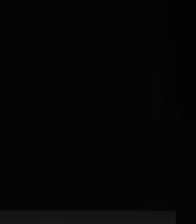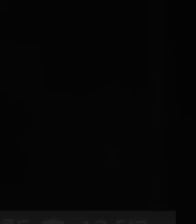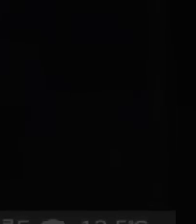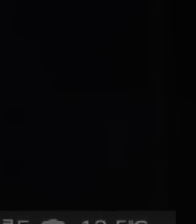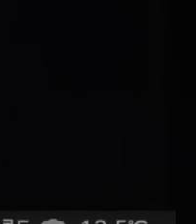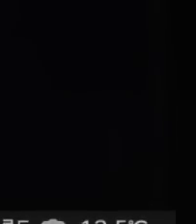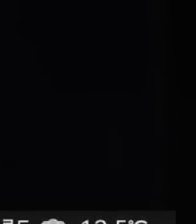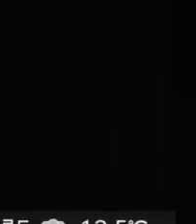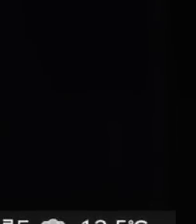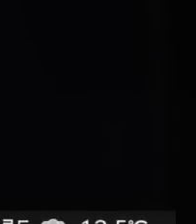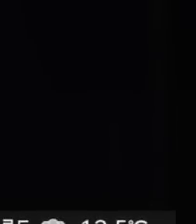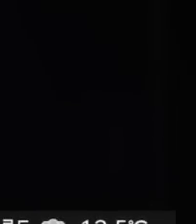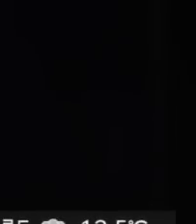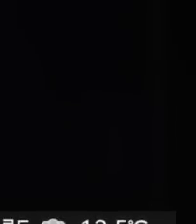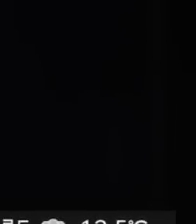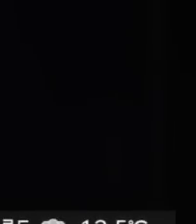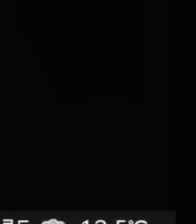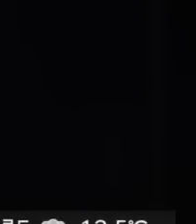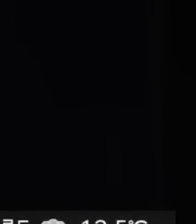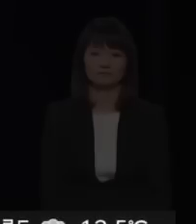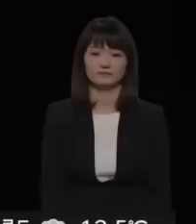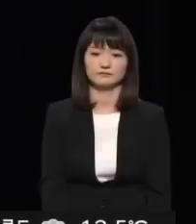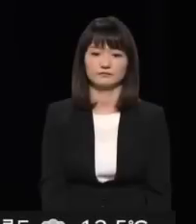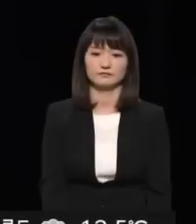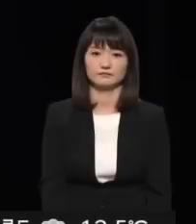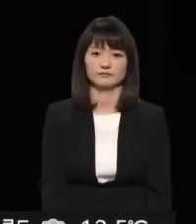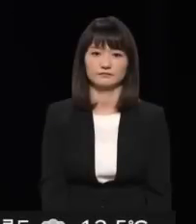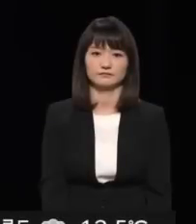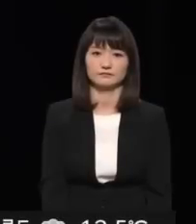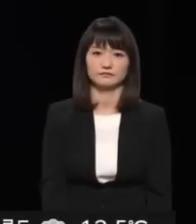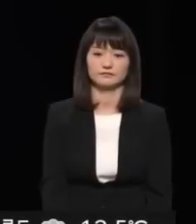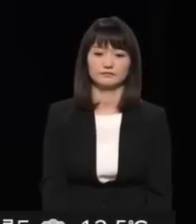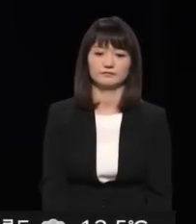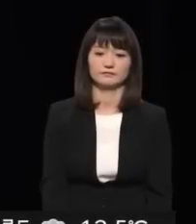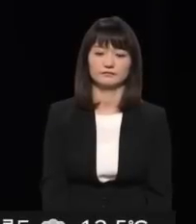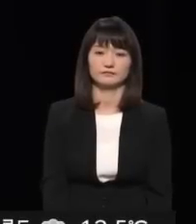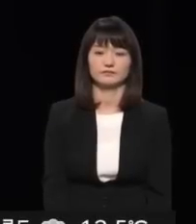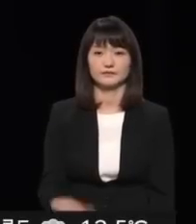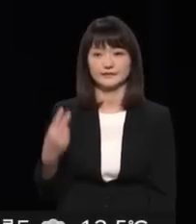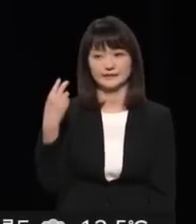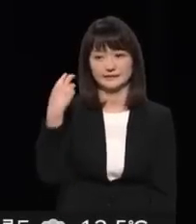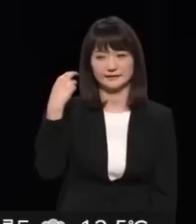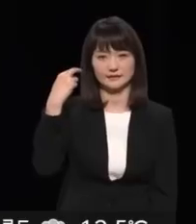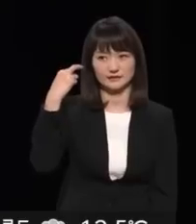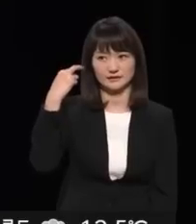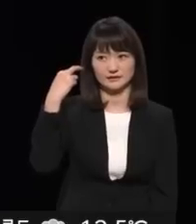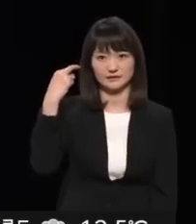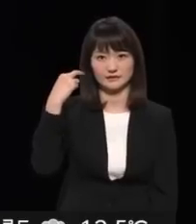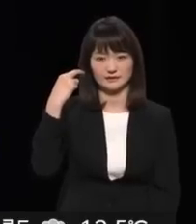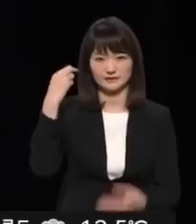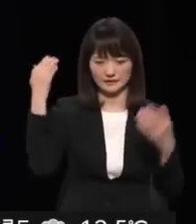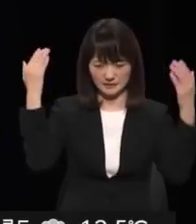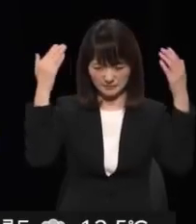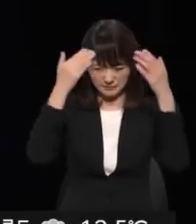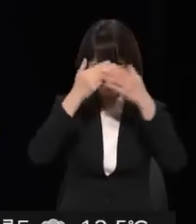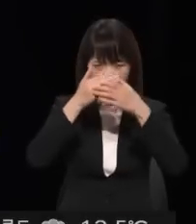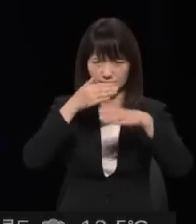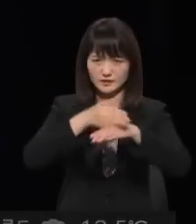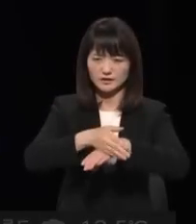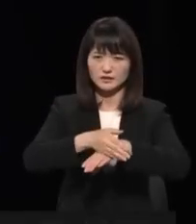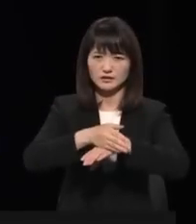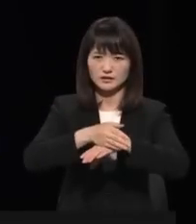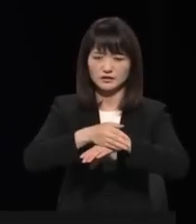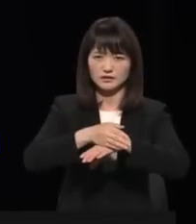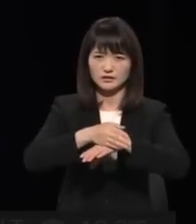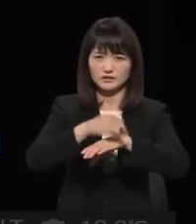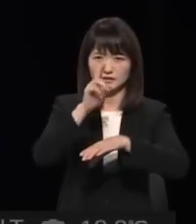지난번에 내가 맞췄잖아요, 6개월. 예, 그러니까 그제 새벽이 되는 거죠. 아, 그제 밤 늦게 오후 11시에